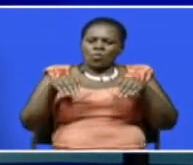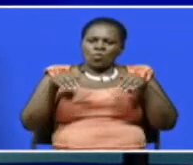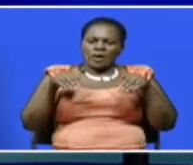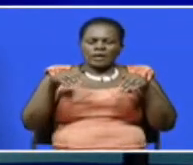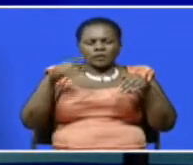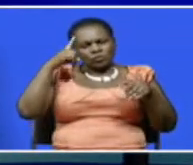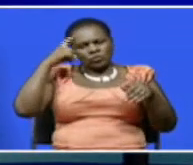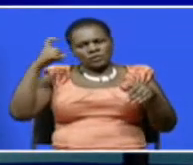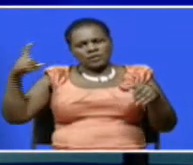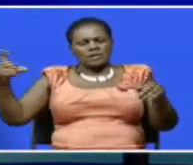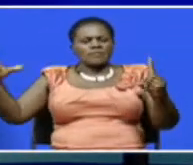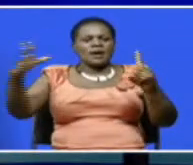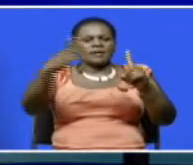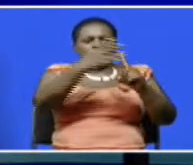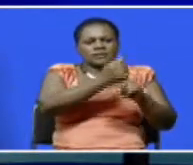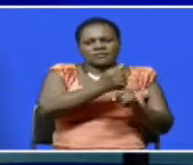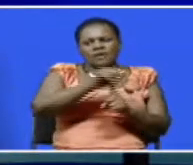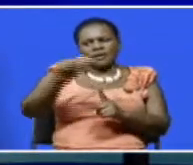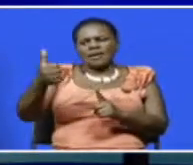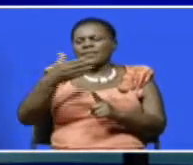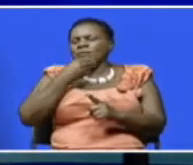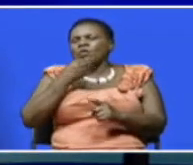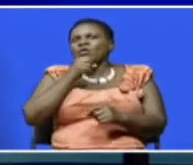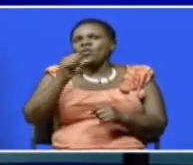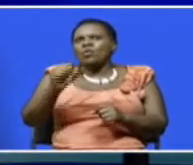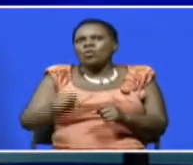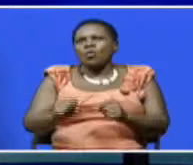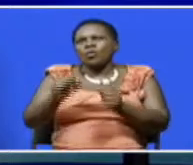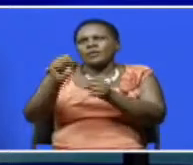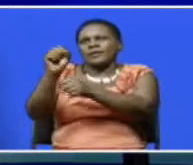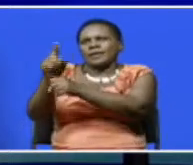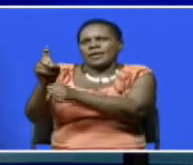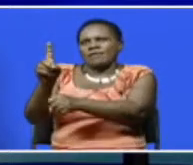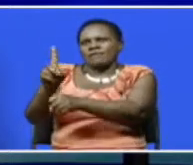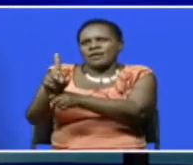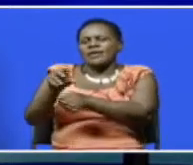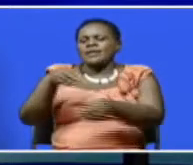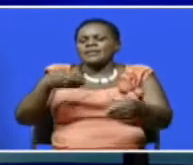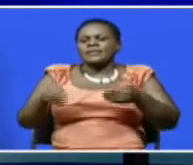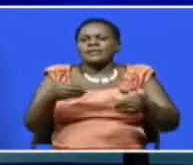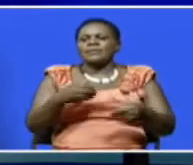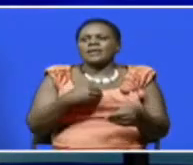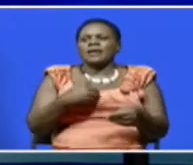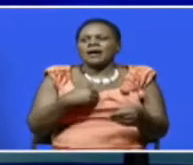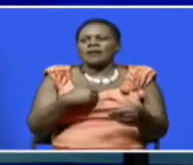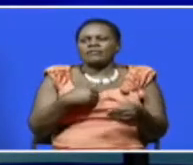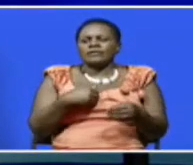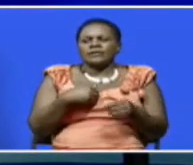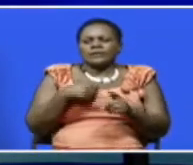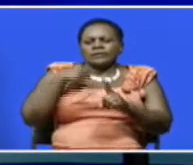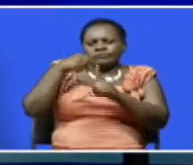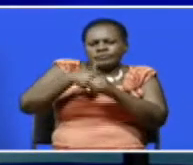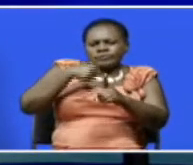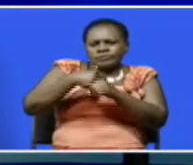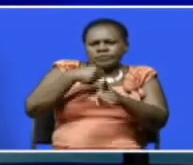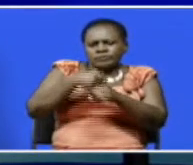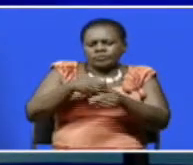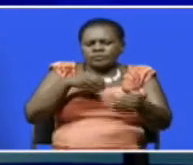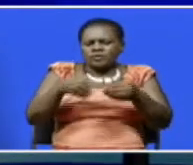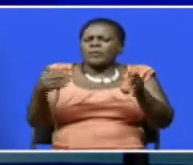kuwafikia ndoto zao, Felix Wanjala mwenye umri wa miaka 11 anayeishi na ulemavu anajitahidi ulemavu wake